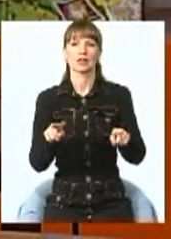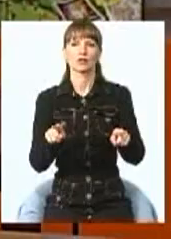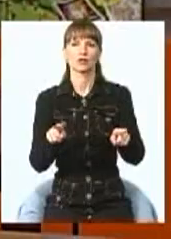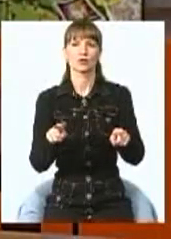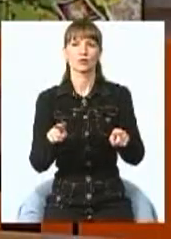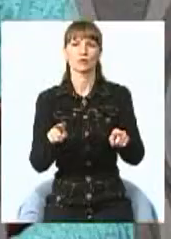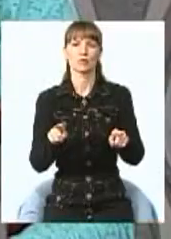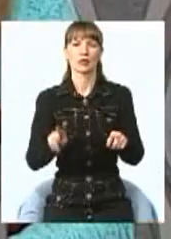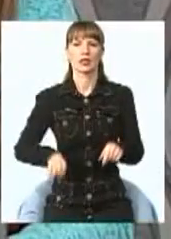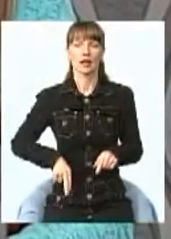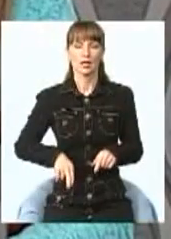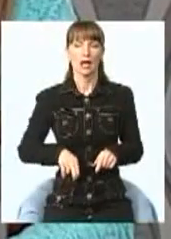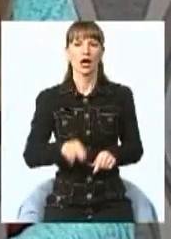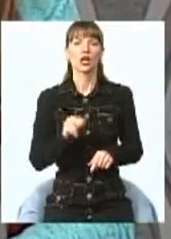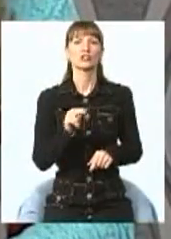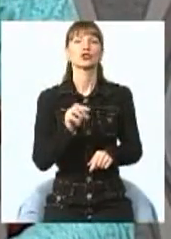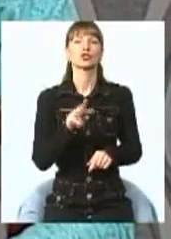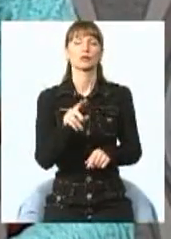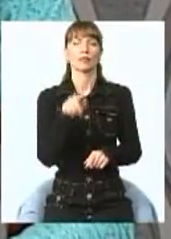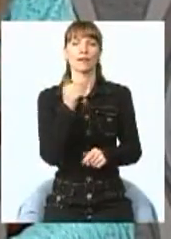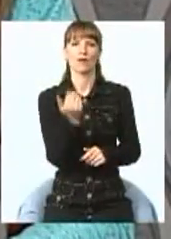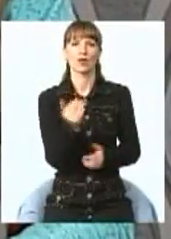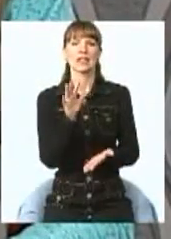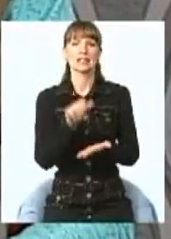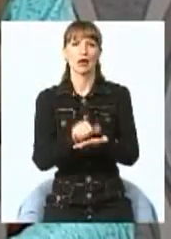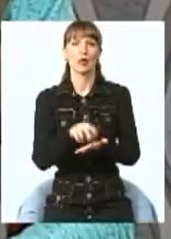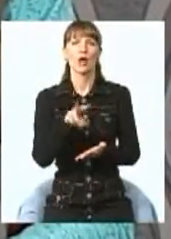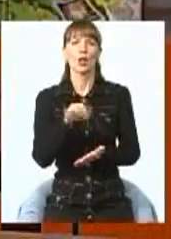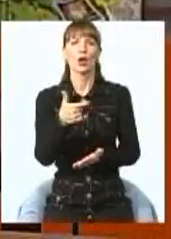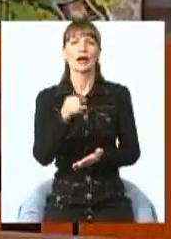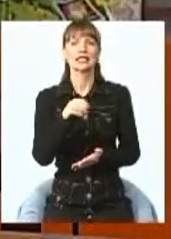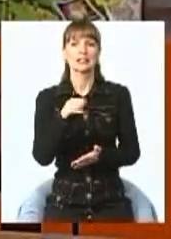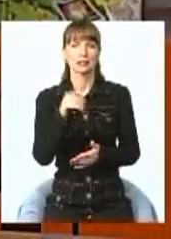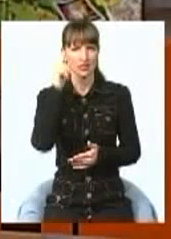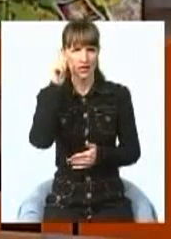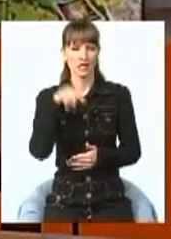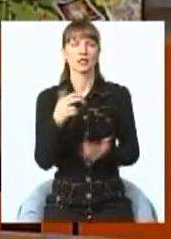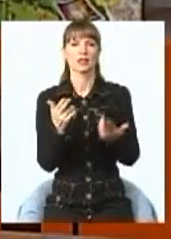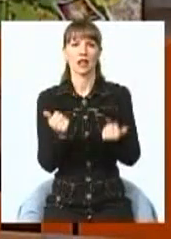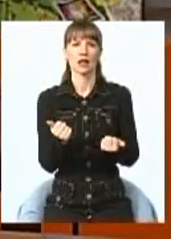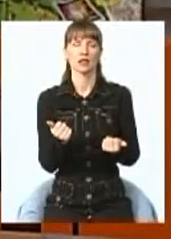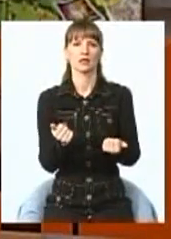директорам. Так, а чим вони, власне, займаються, ці логісти, тобі відомо? Так,